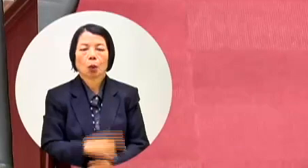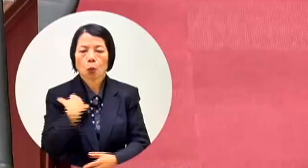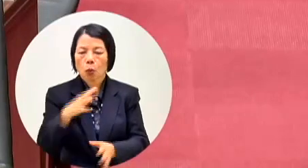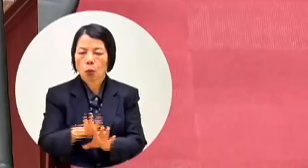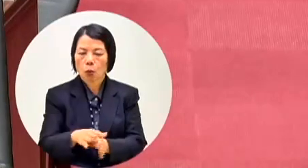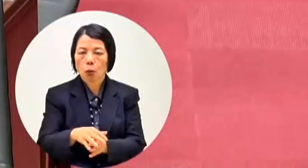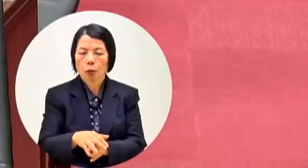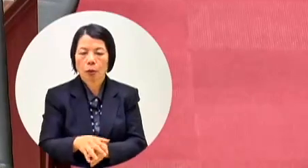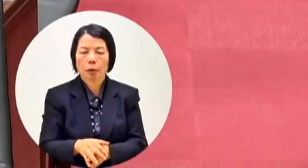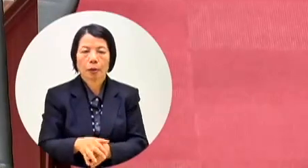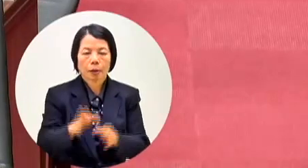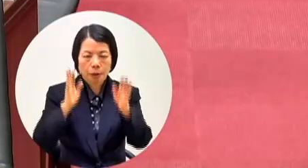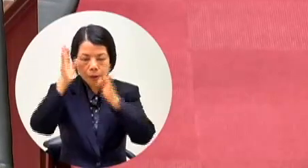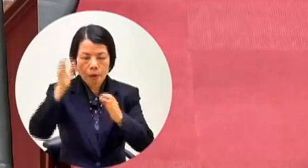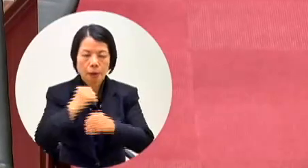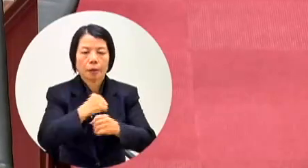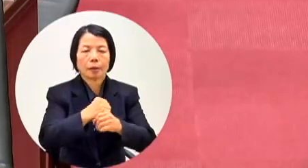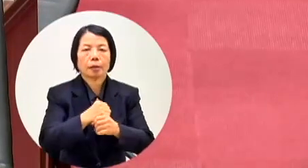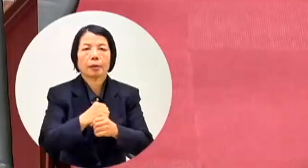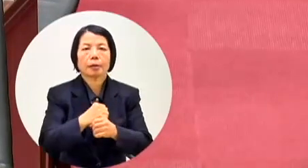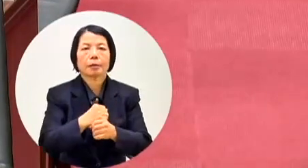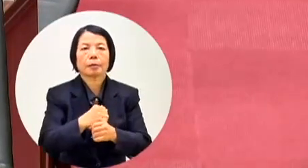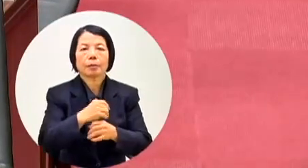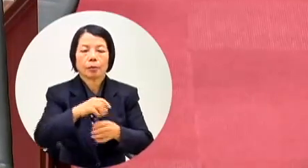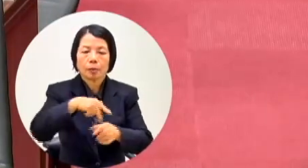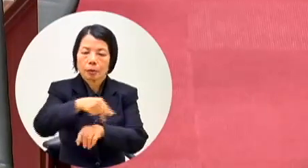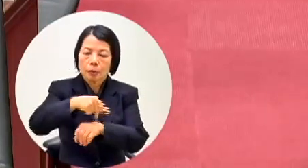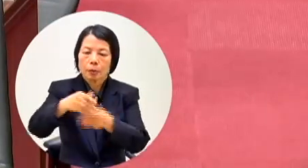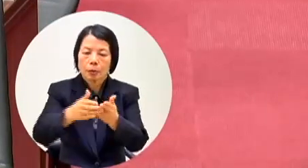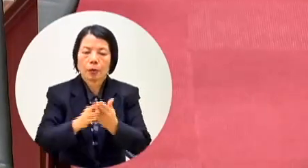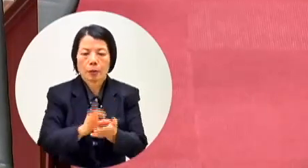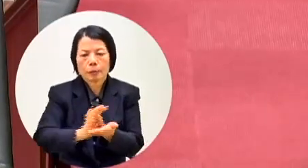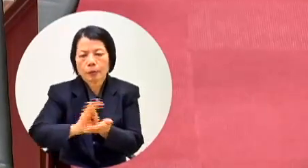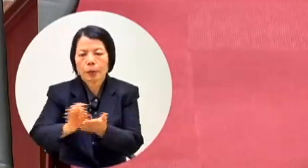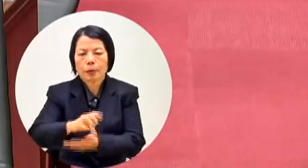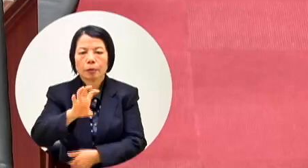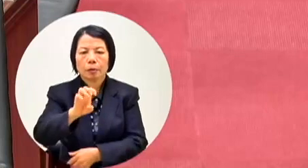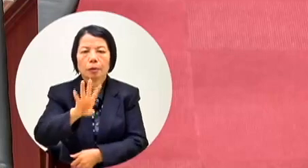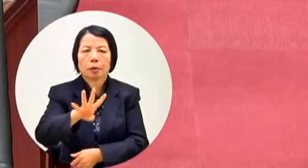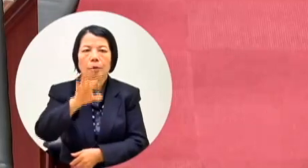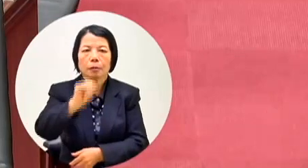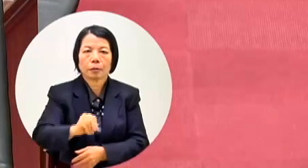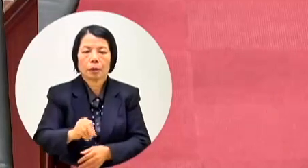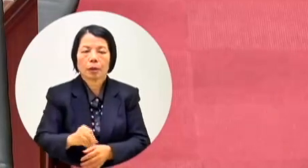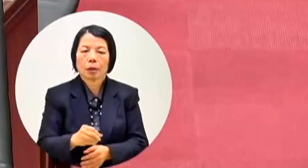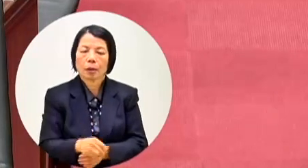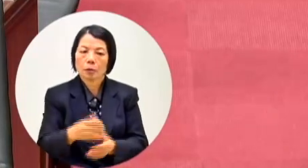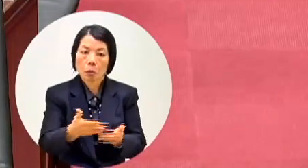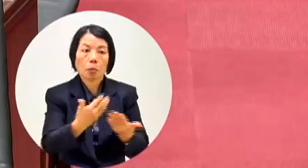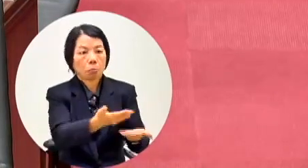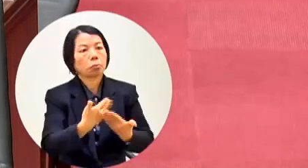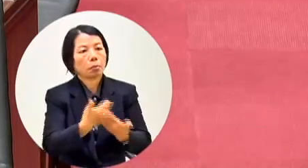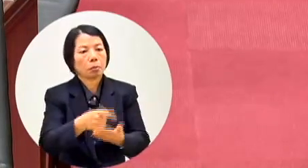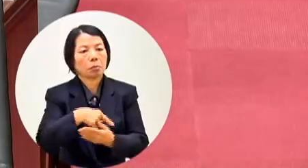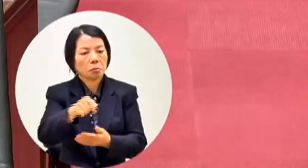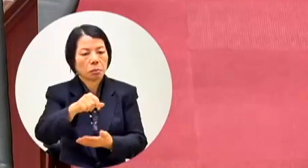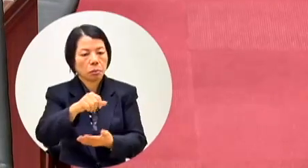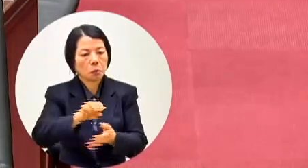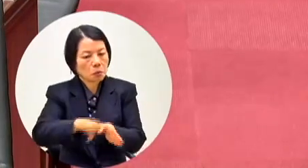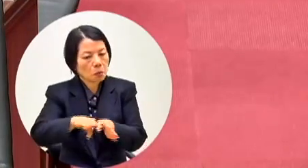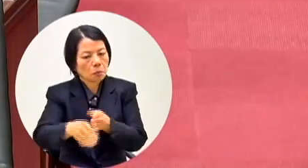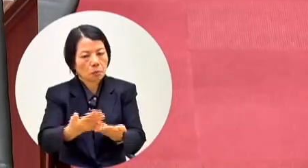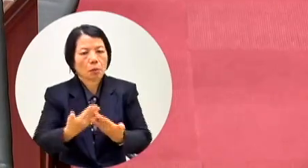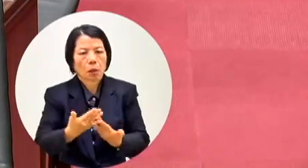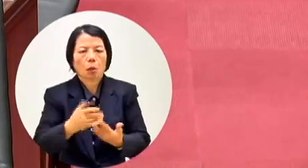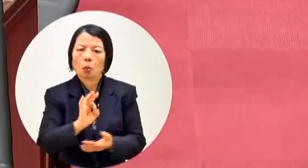马六个长官总共花了44万，但是我跟研考会要去中国的经费资料，他们不愿意给我，我不